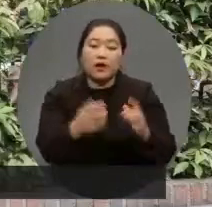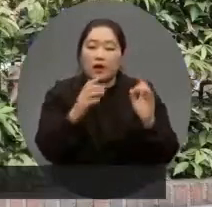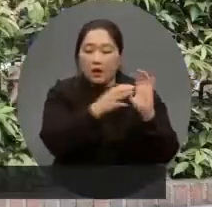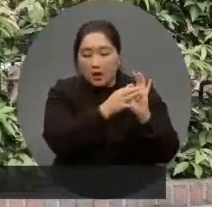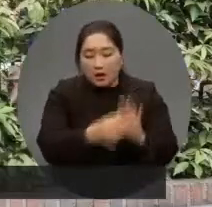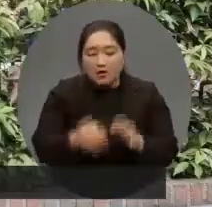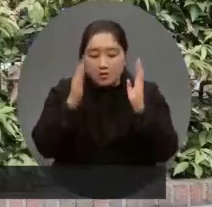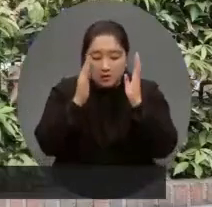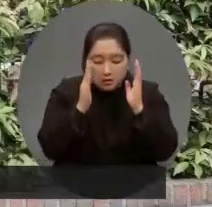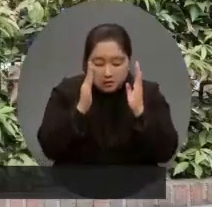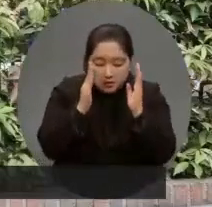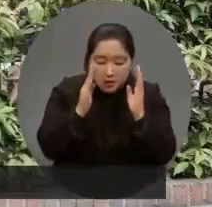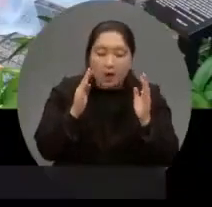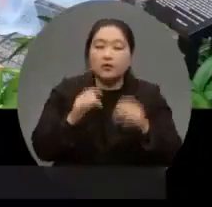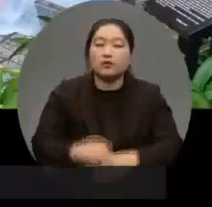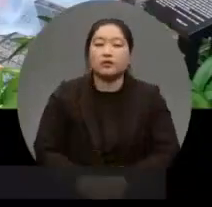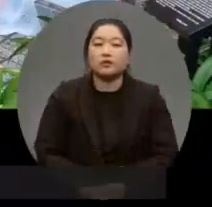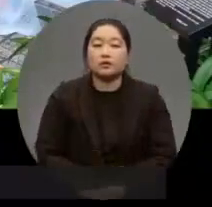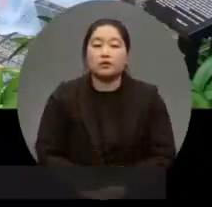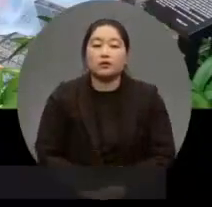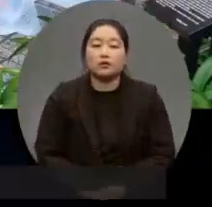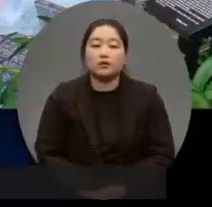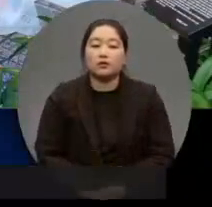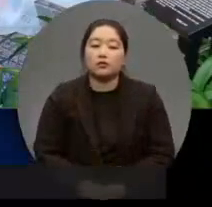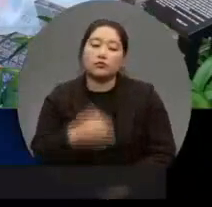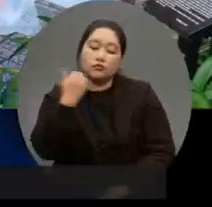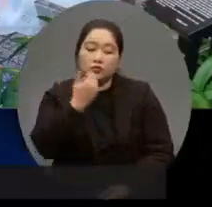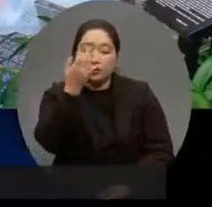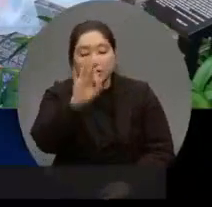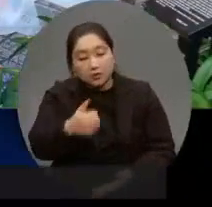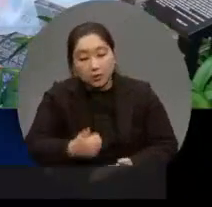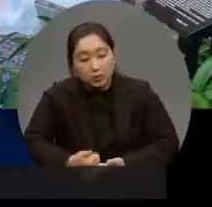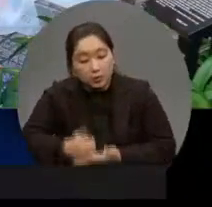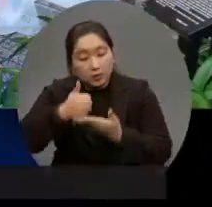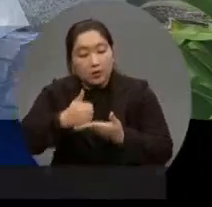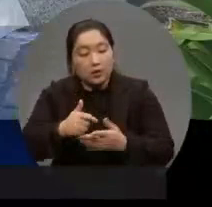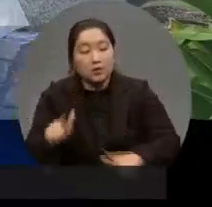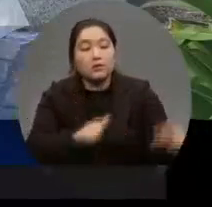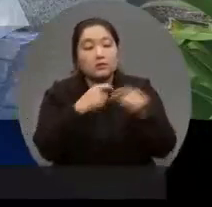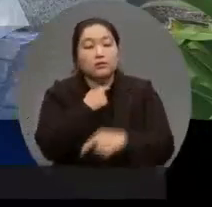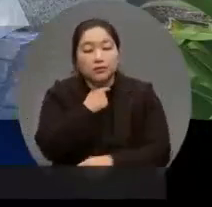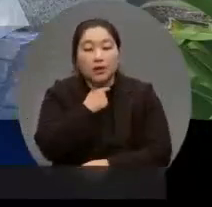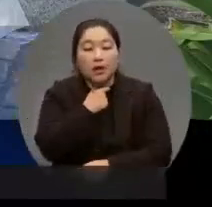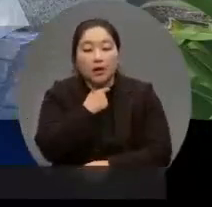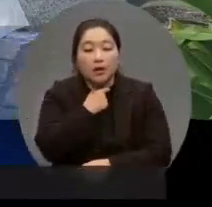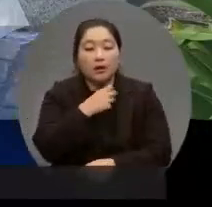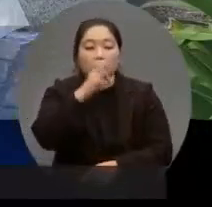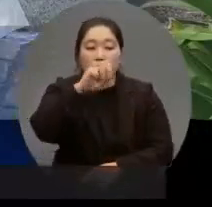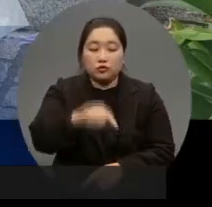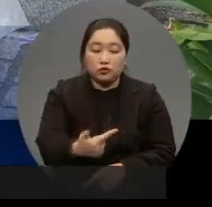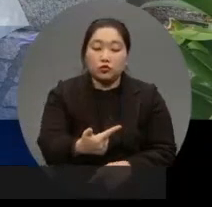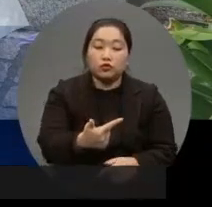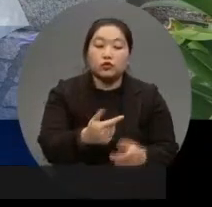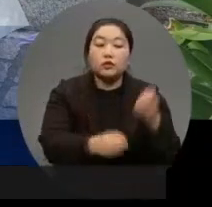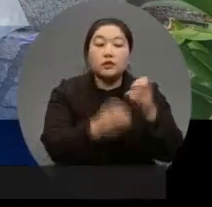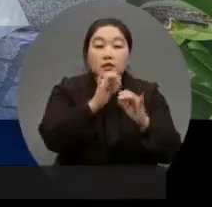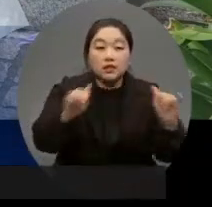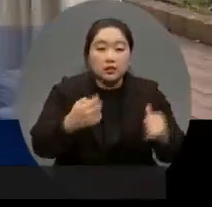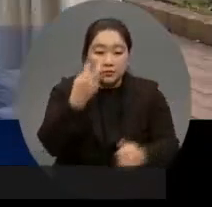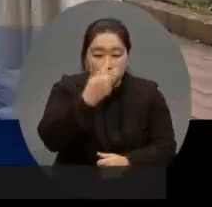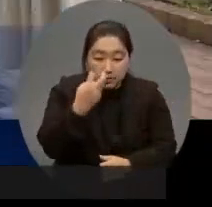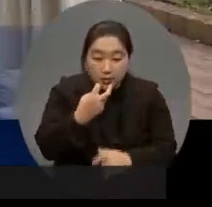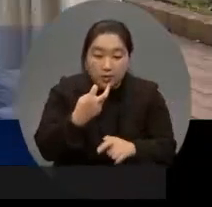탐구하고 공부했습니다. 누군가에게 인정받고 존경받는 삶이 되고 싶었기 때문에 윤동주님을 조사하게 되었던